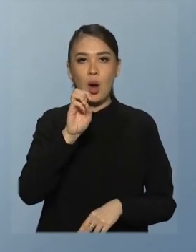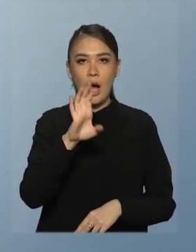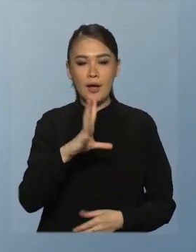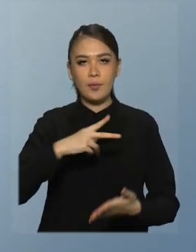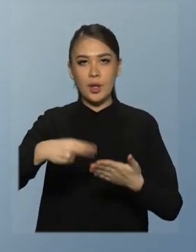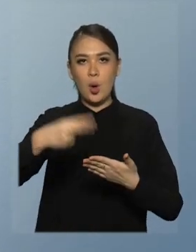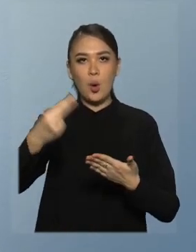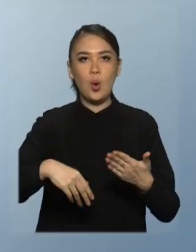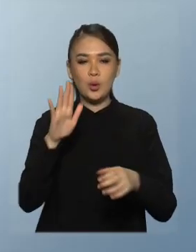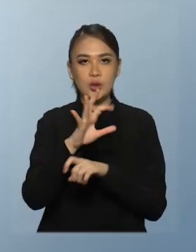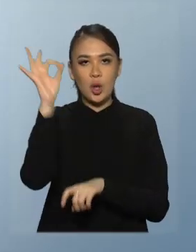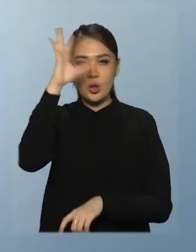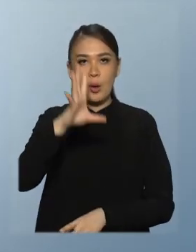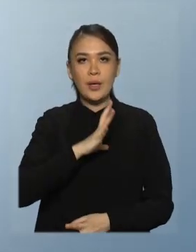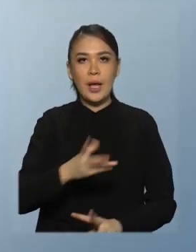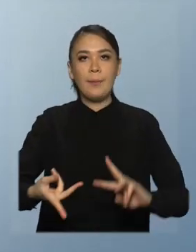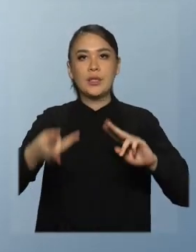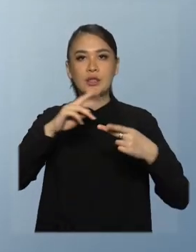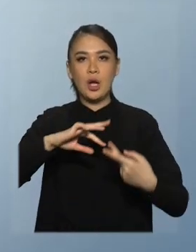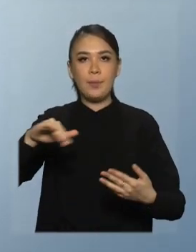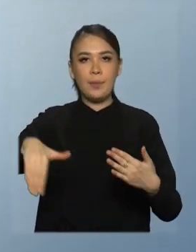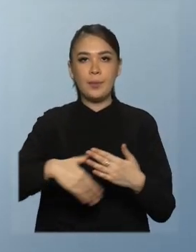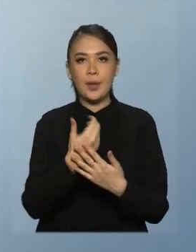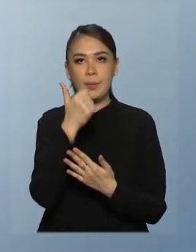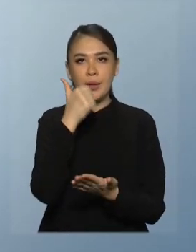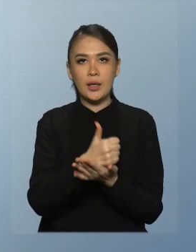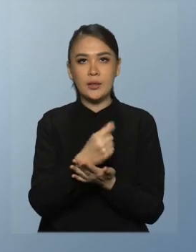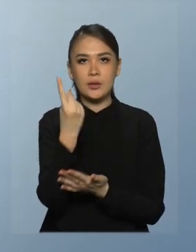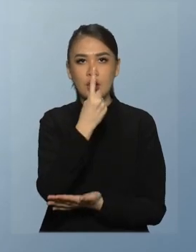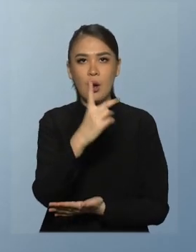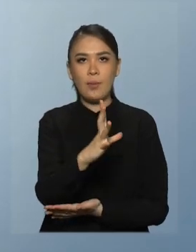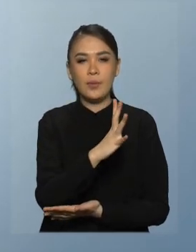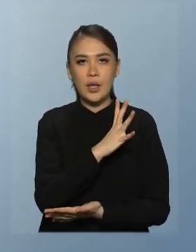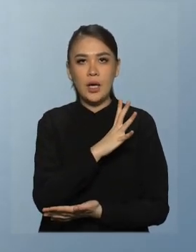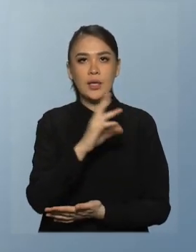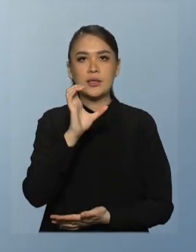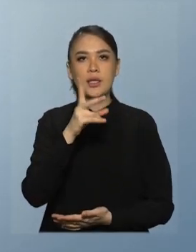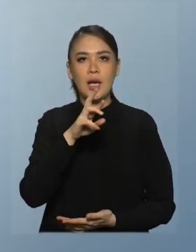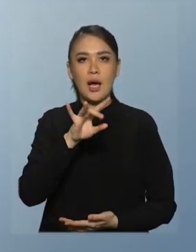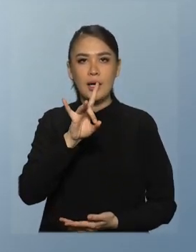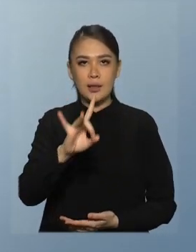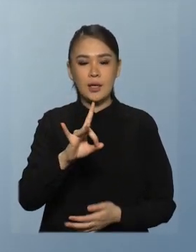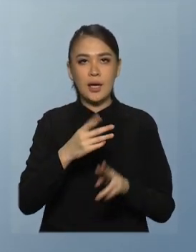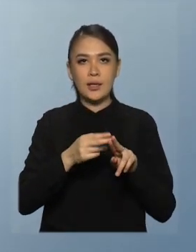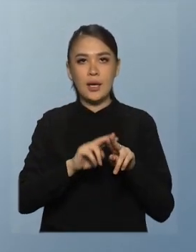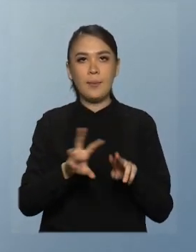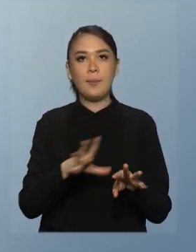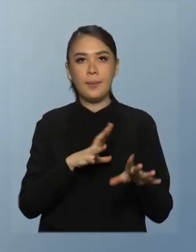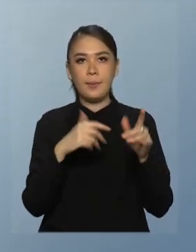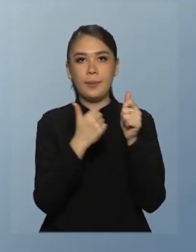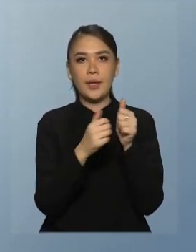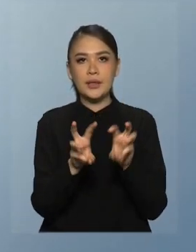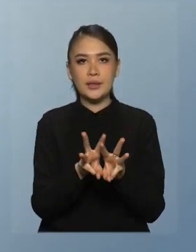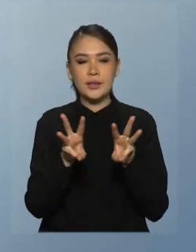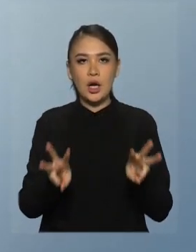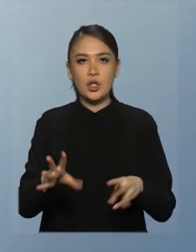подписал указы о переназначении первого заместителя главы Кабмина Романа Скляра, вице-премьера по совместительству и